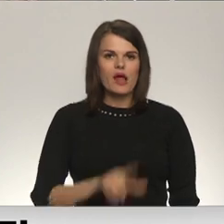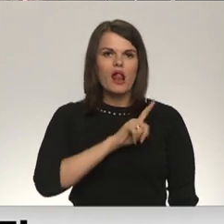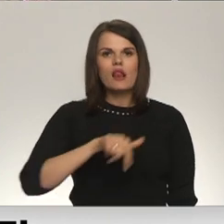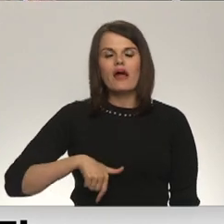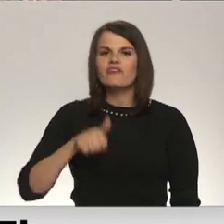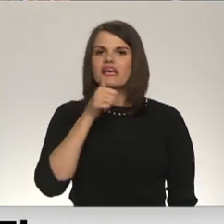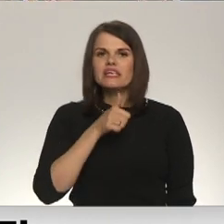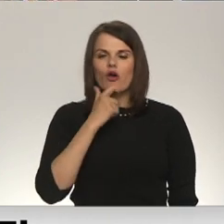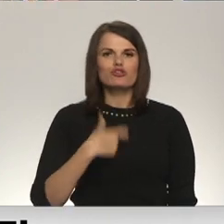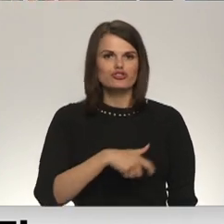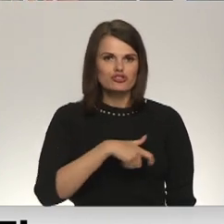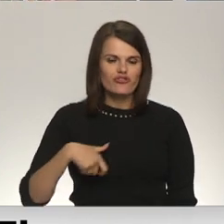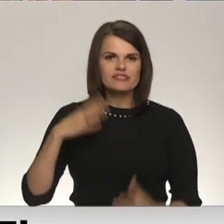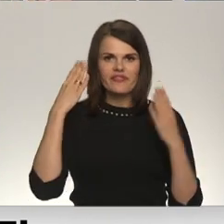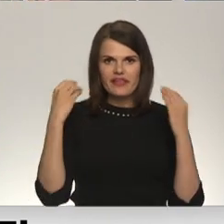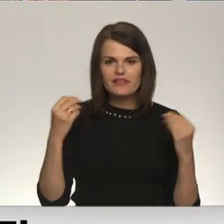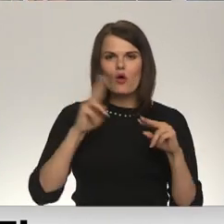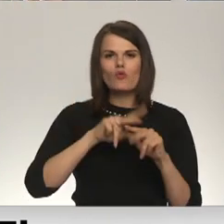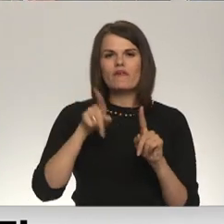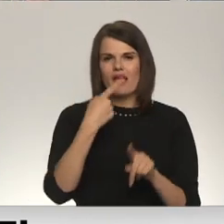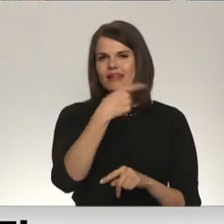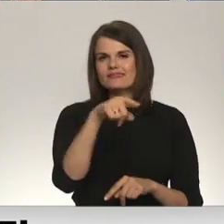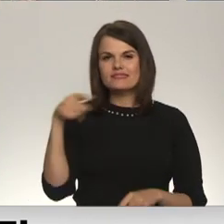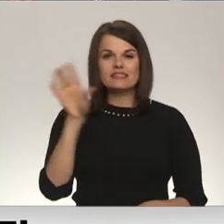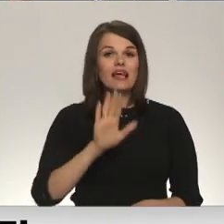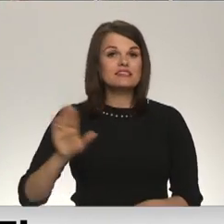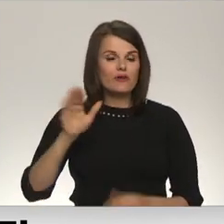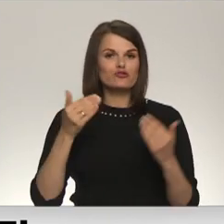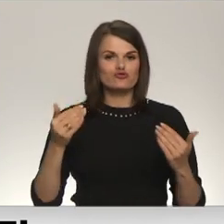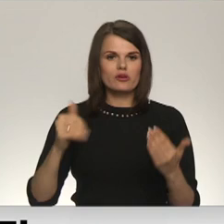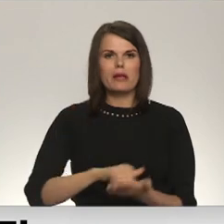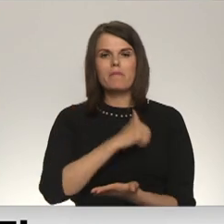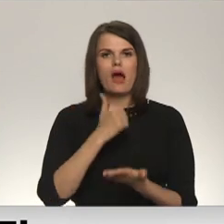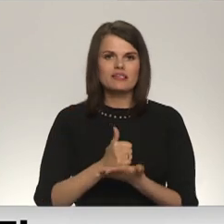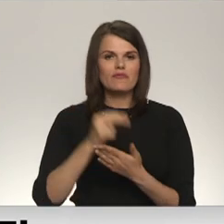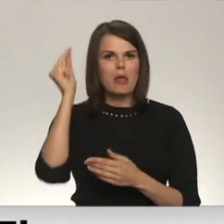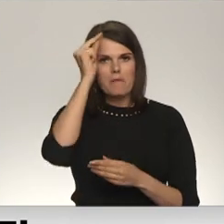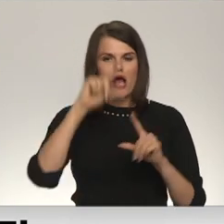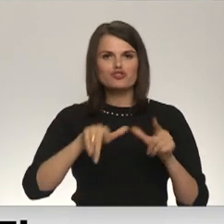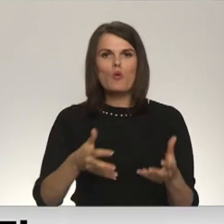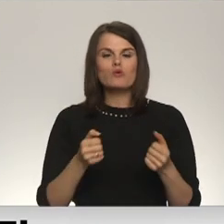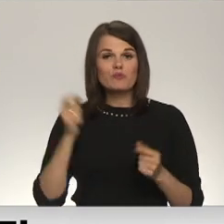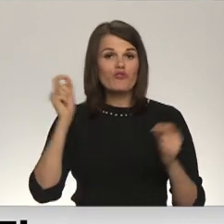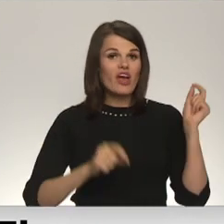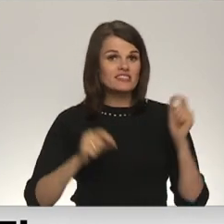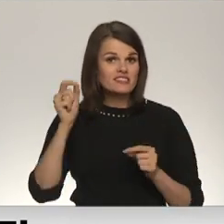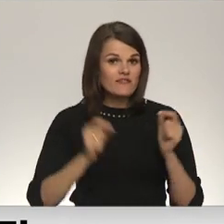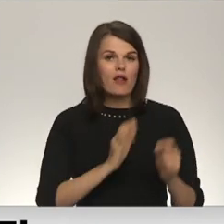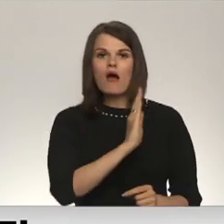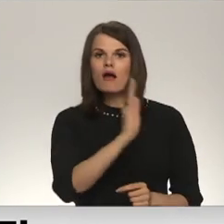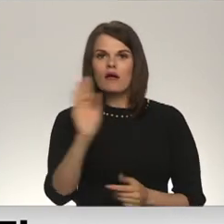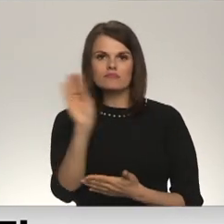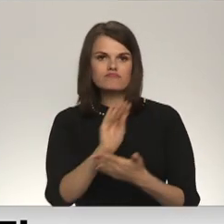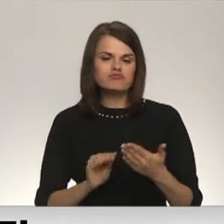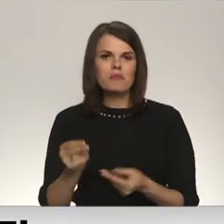Latvija, Igaunija, Šveice, Nīderlande un vēl citas valstis šodien pārstāvēts mācību uzņēmumu festivālā. Katrs no viņiem rakstīs